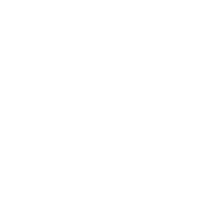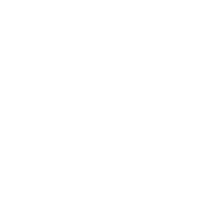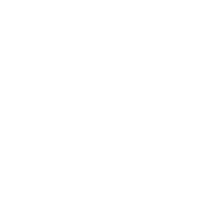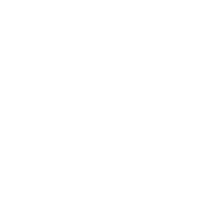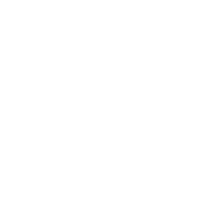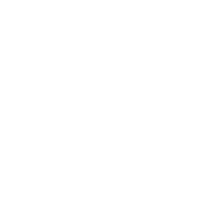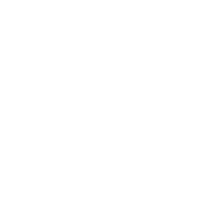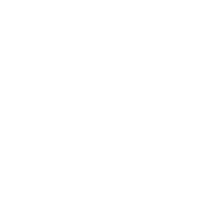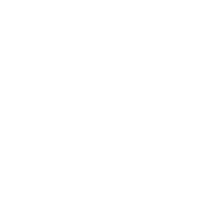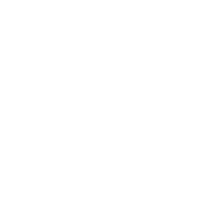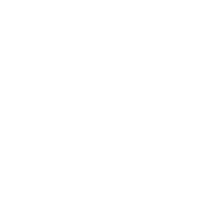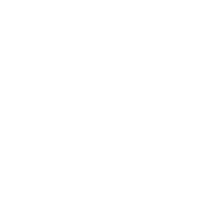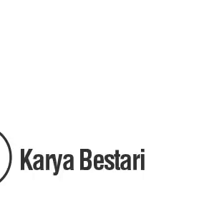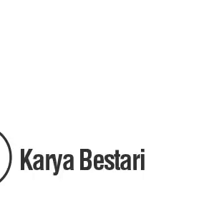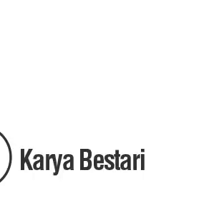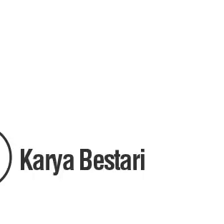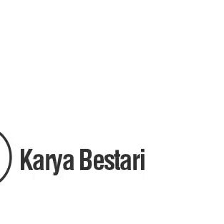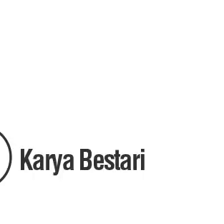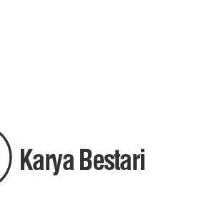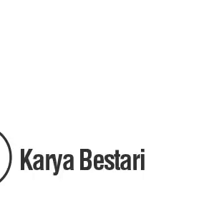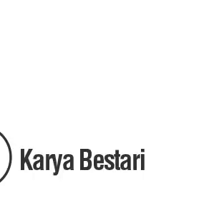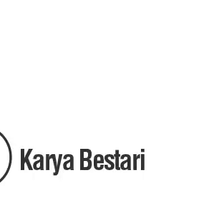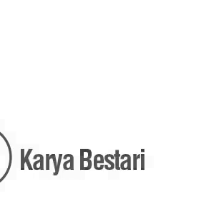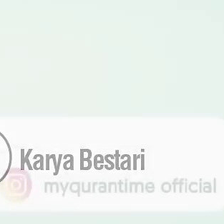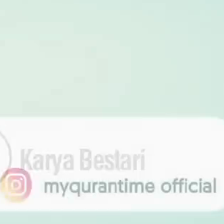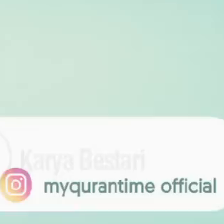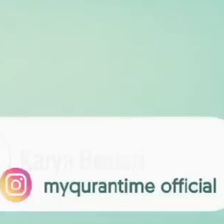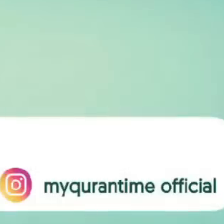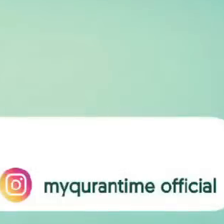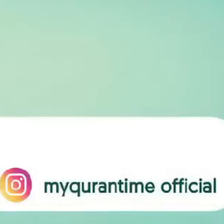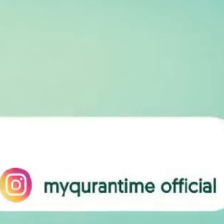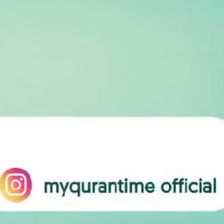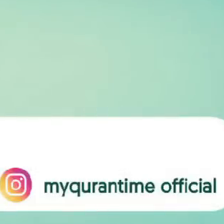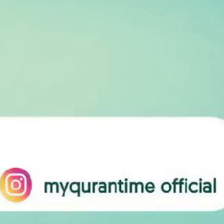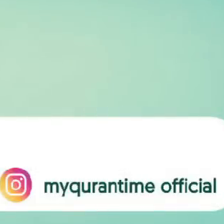أعوذ بالله من الشيطان الرجيم.